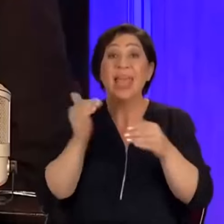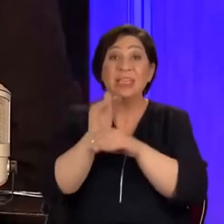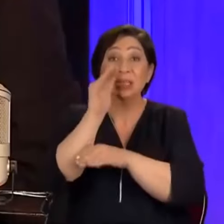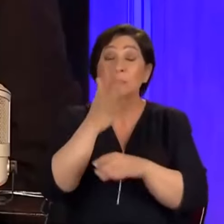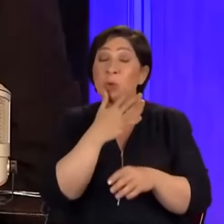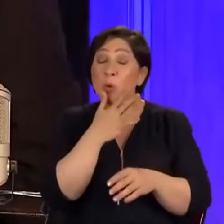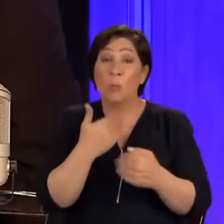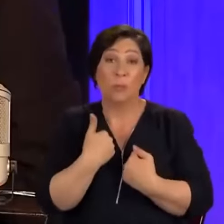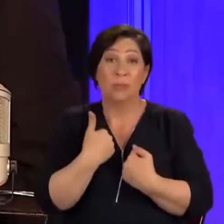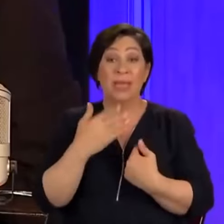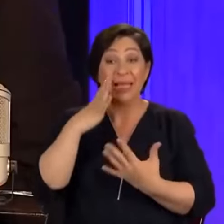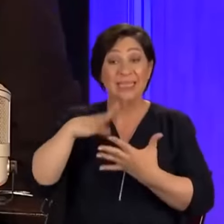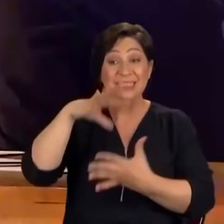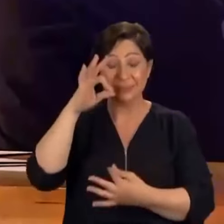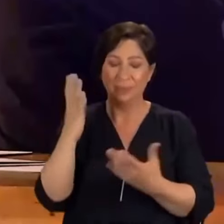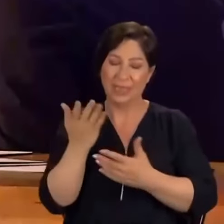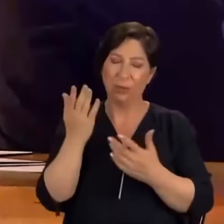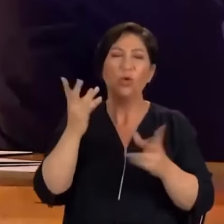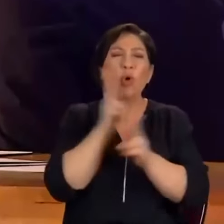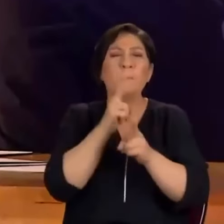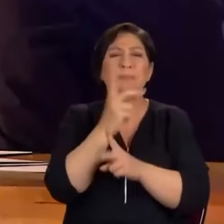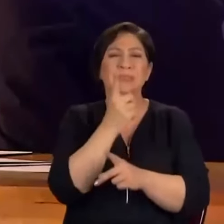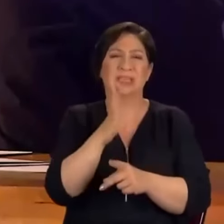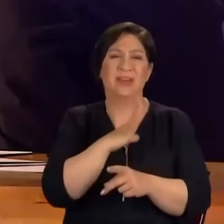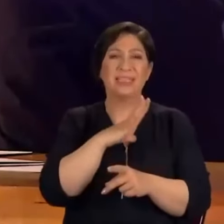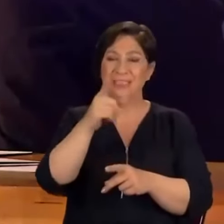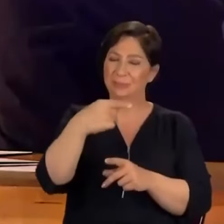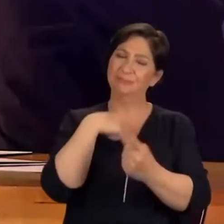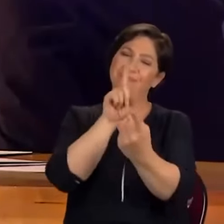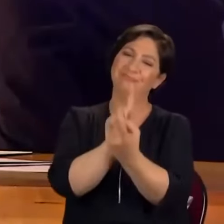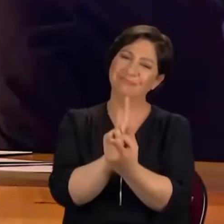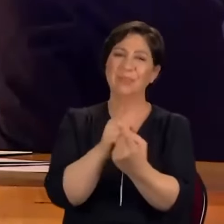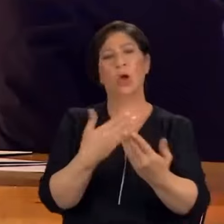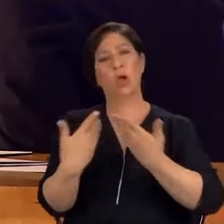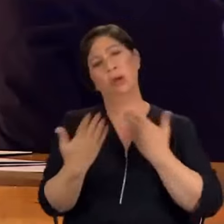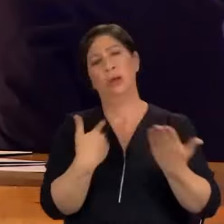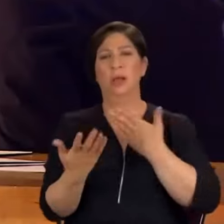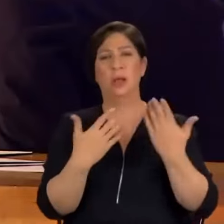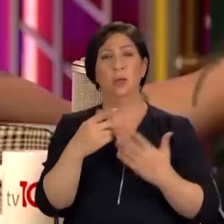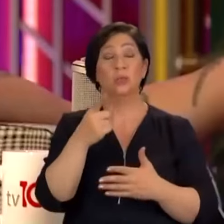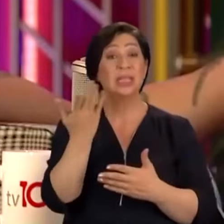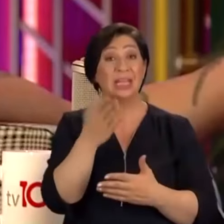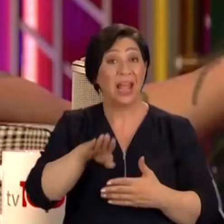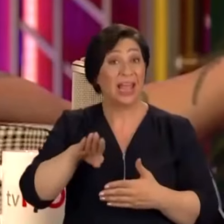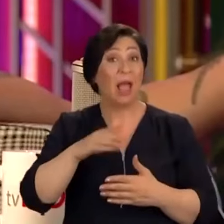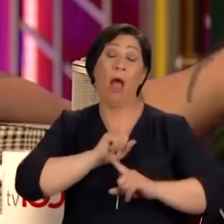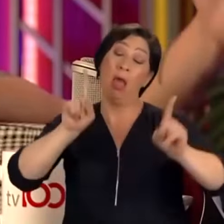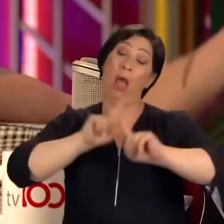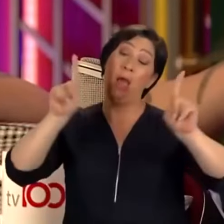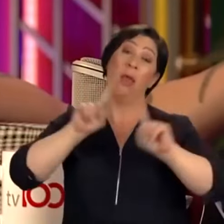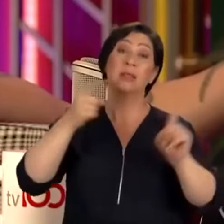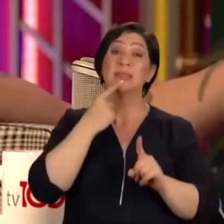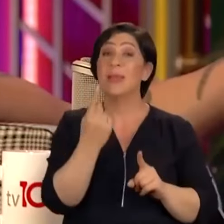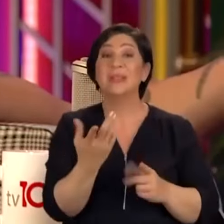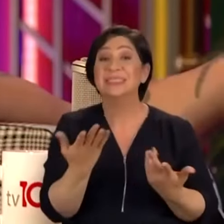işin komik olanı şu insanlar ne yaşadı şimdi şu an Siz benimle oturup konuşuyorsunuz Bunu ne kadar inkar edebilirsiniz